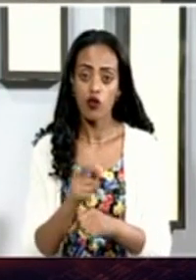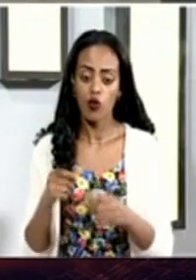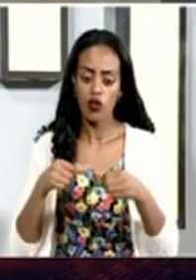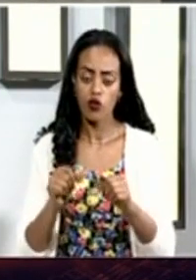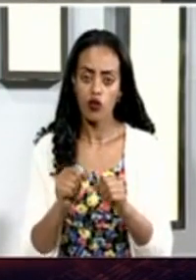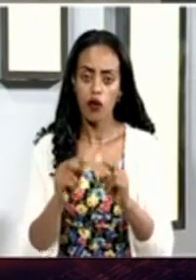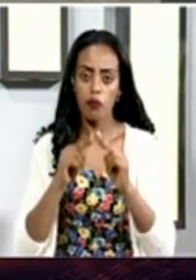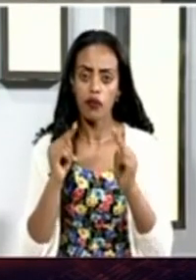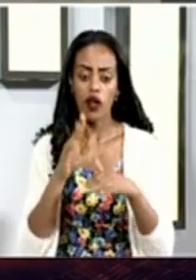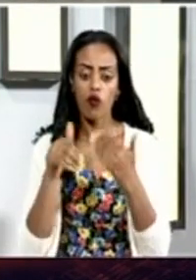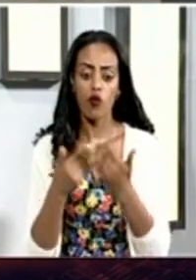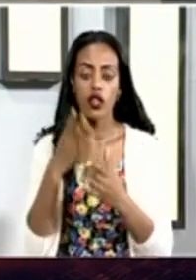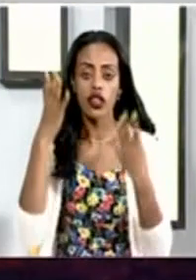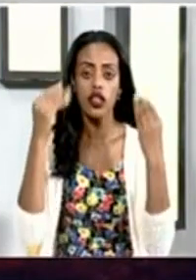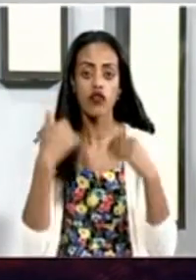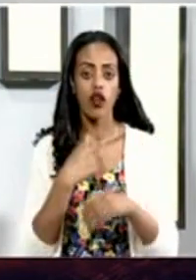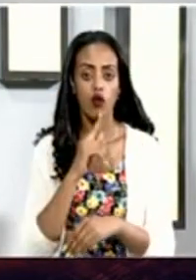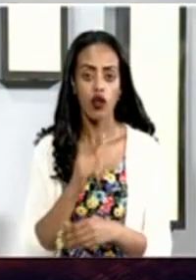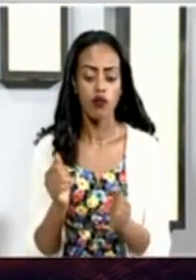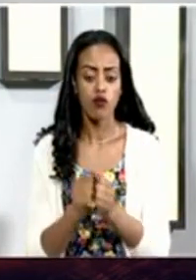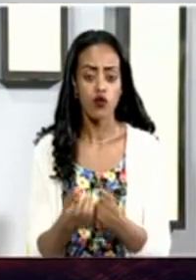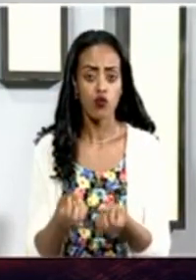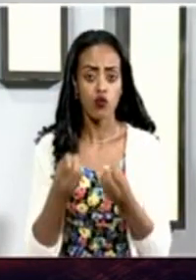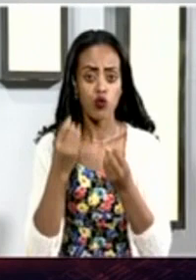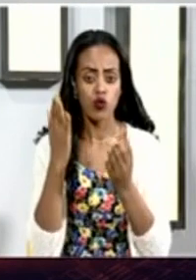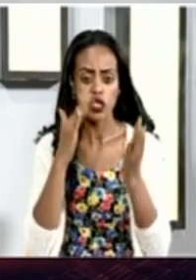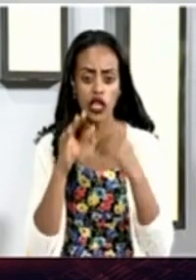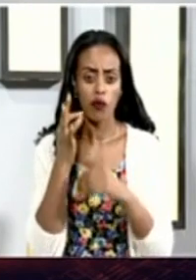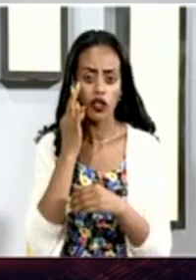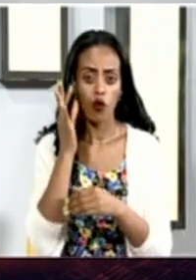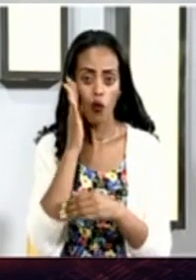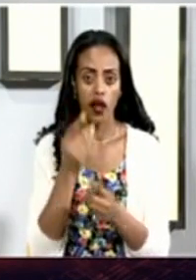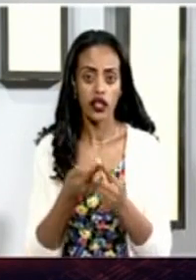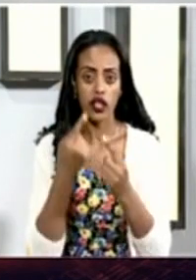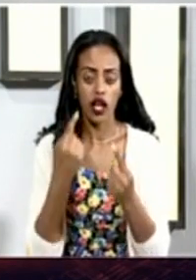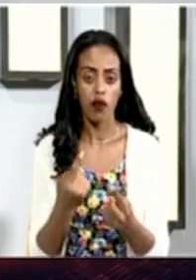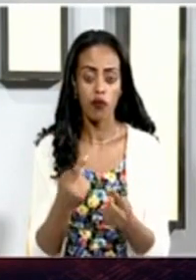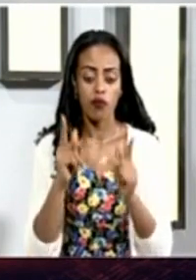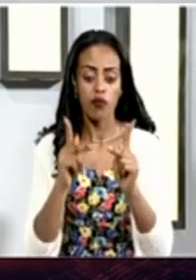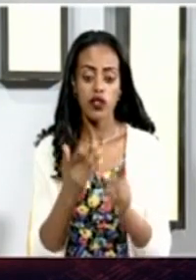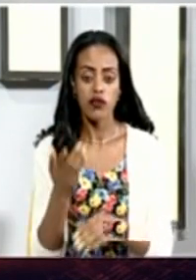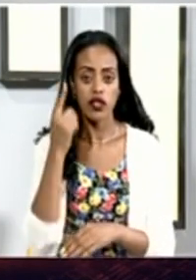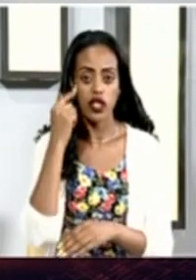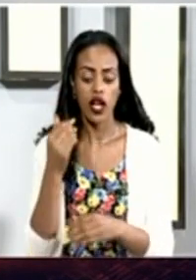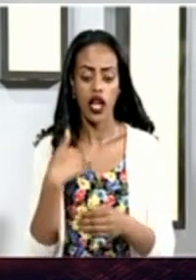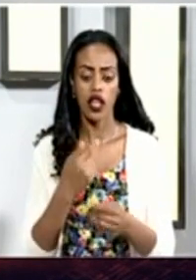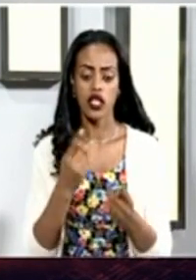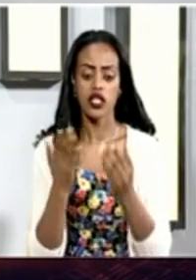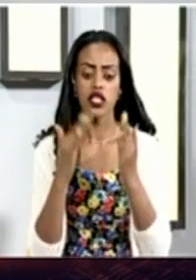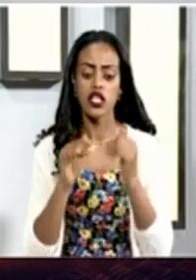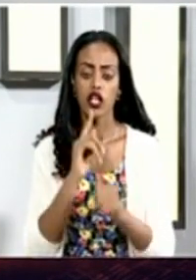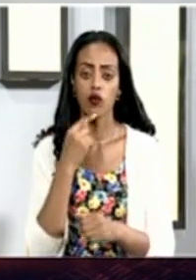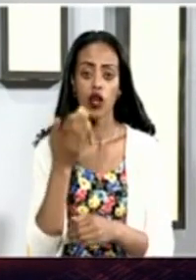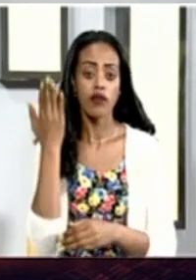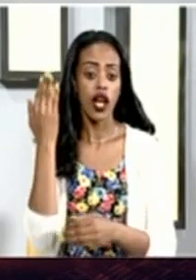تعم تمول السير تسفع يوم اللو مالتي مس بزح تقامات حوحات كحزل الله حزب ناي حزب تقرأي تقام تقام يتويلو كحلف